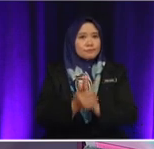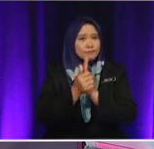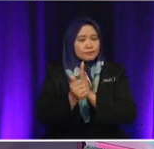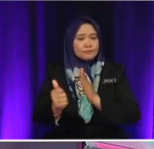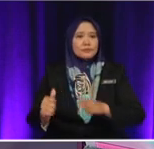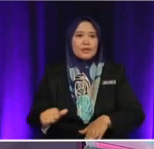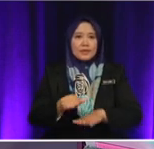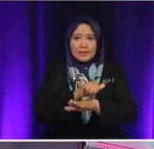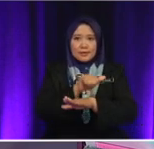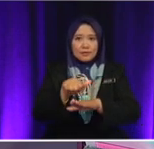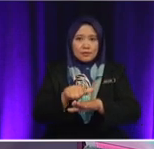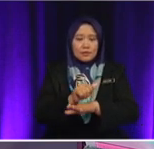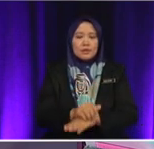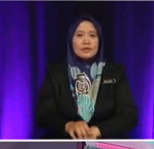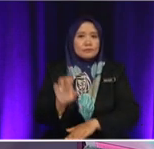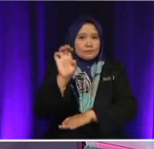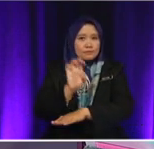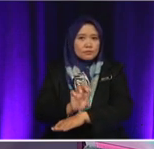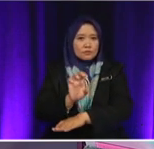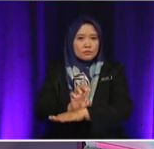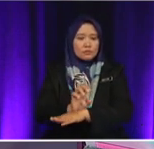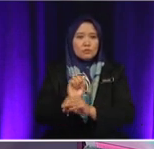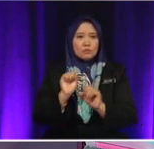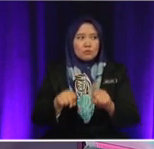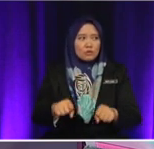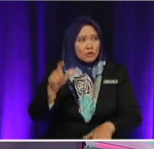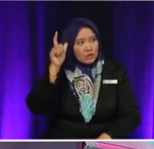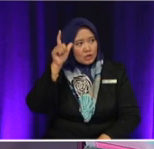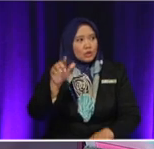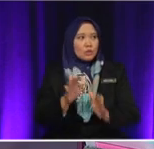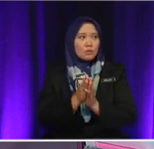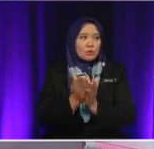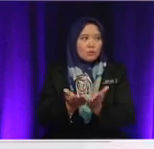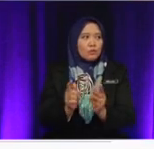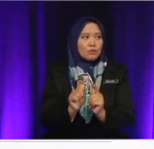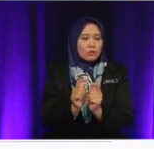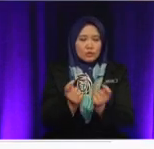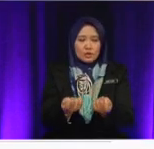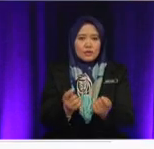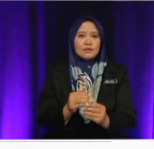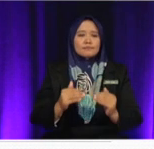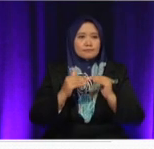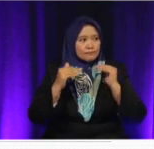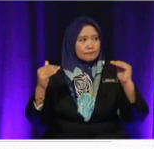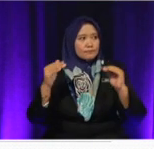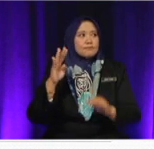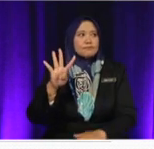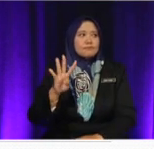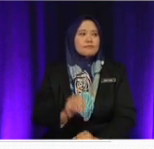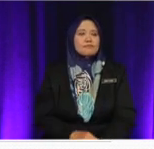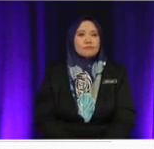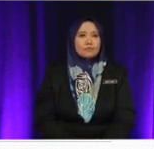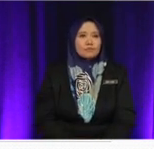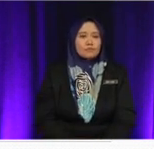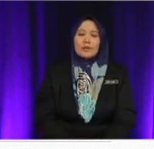boleh rujuk kepada buku teks tingkatan 4, muka surat 78 hingga 135. Okey,